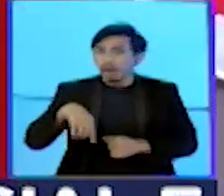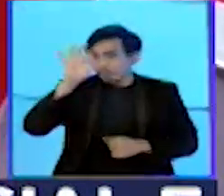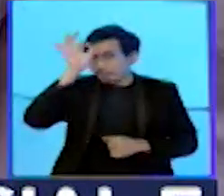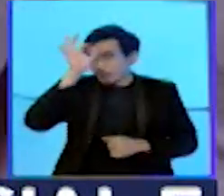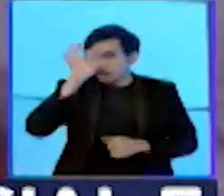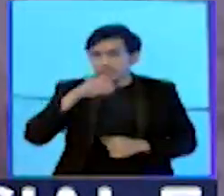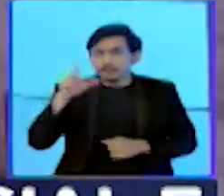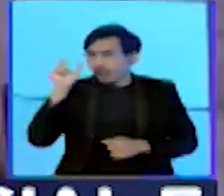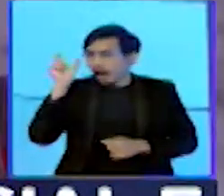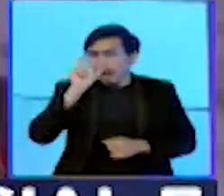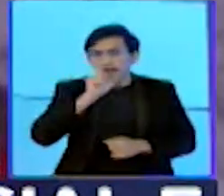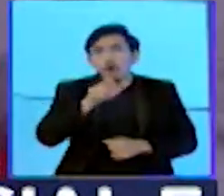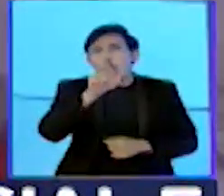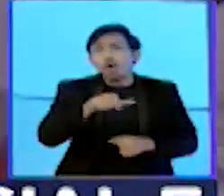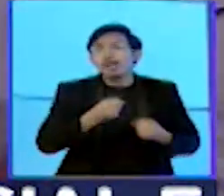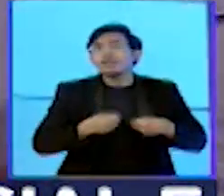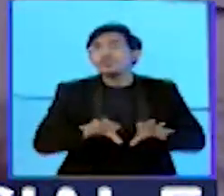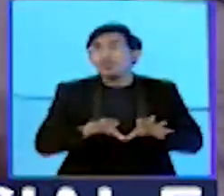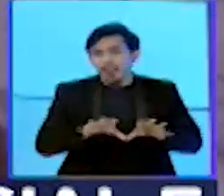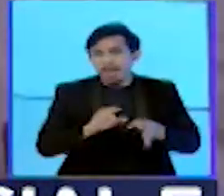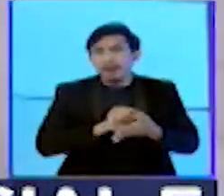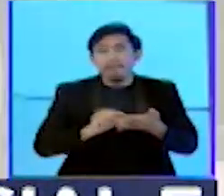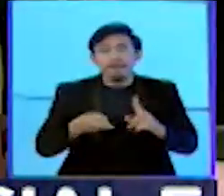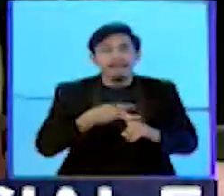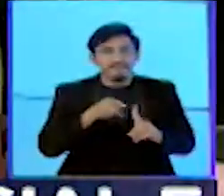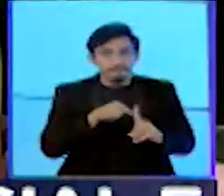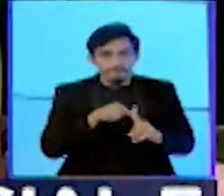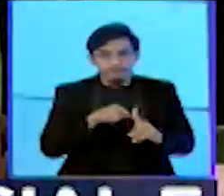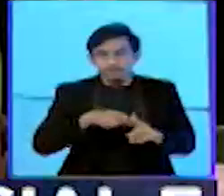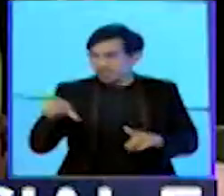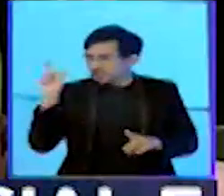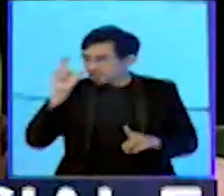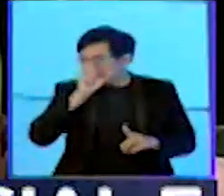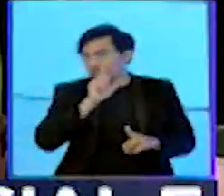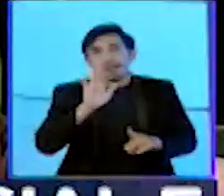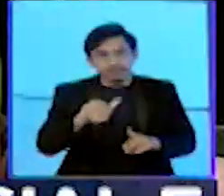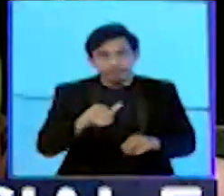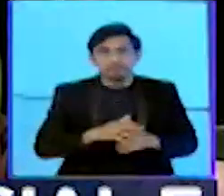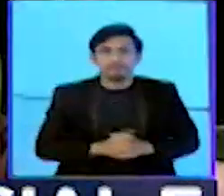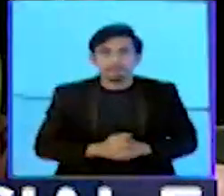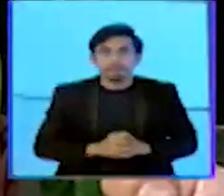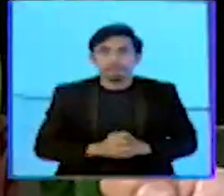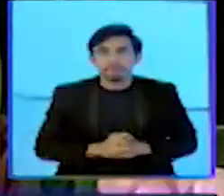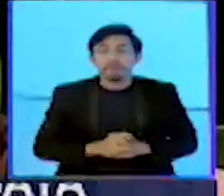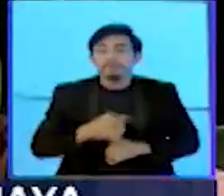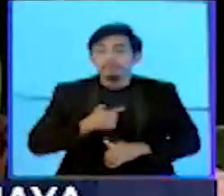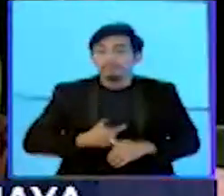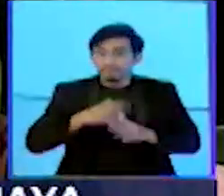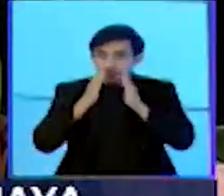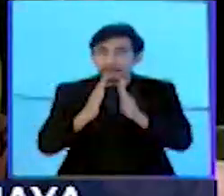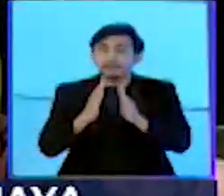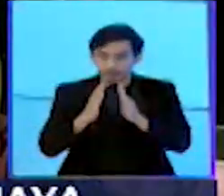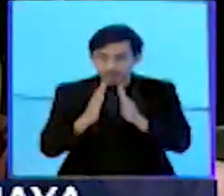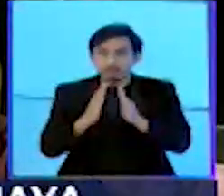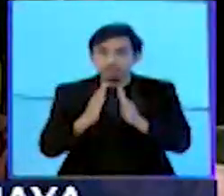F yang merupakan pemasok narkoba kepada Reza. Yang setelah itu memang pengacaranya mengajukan